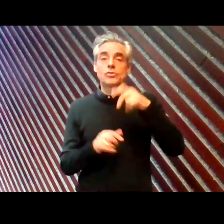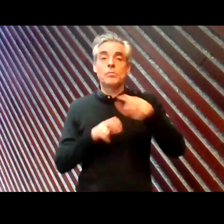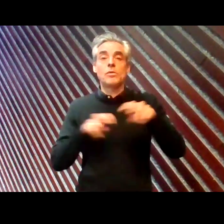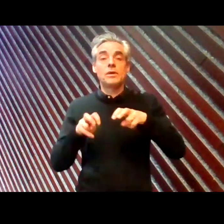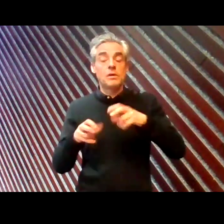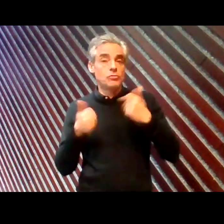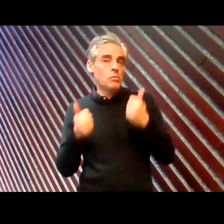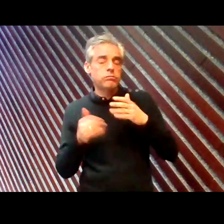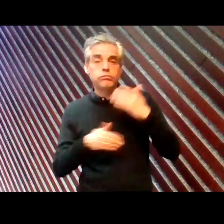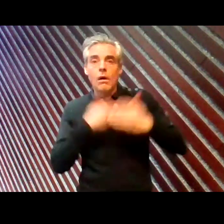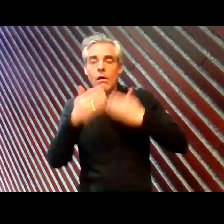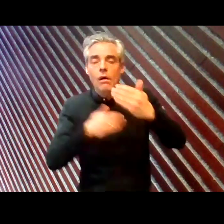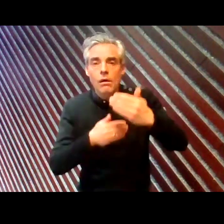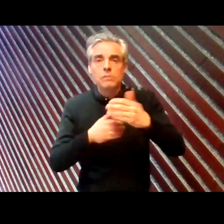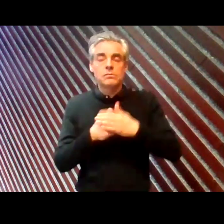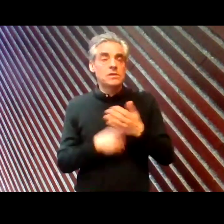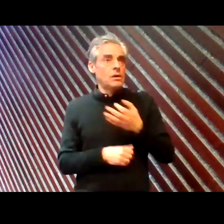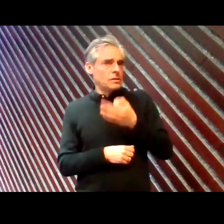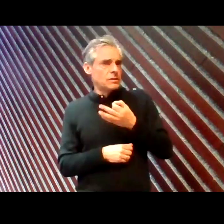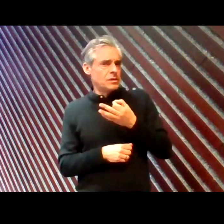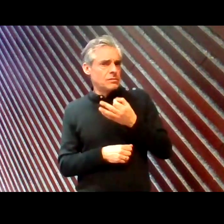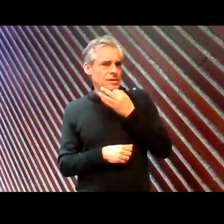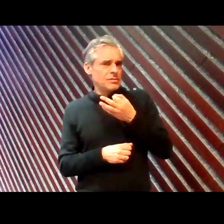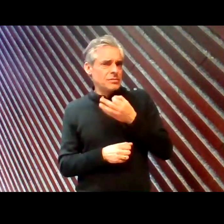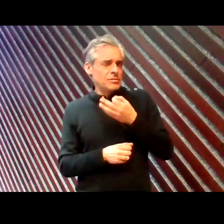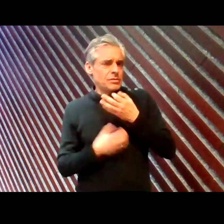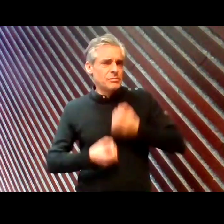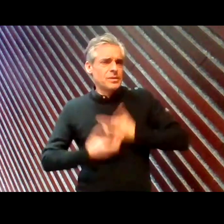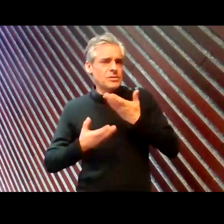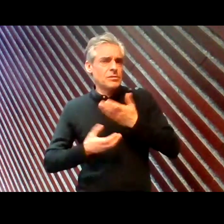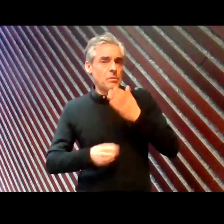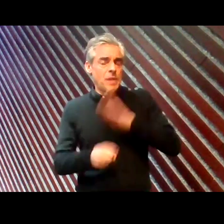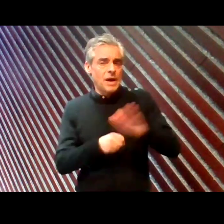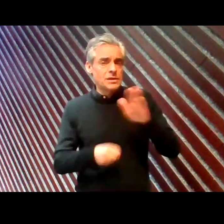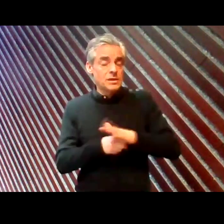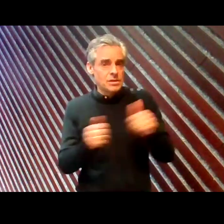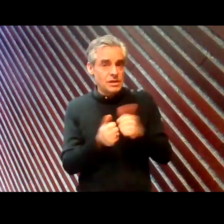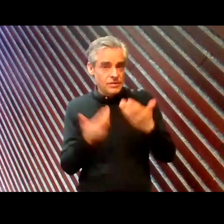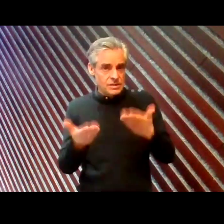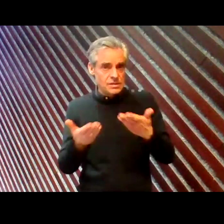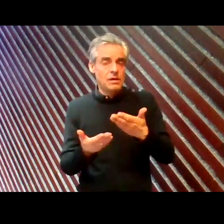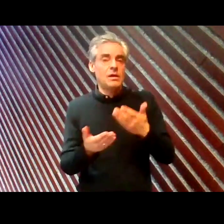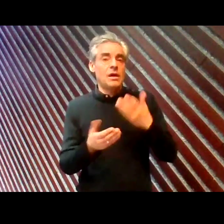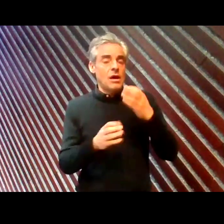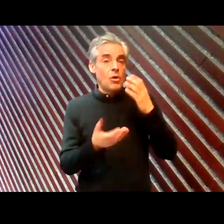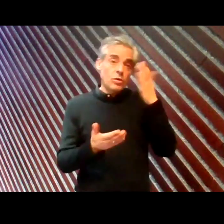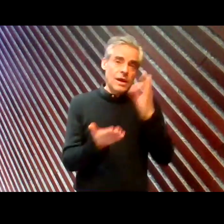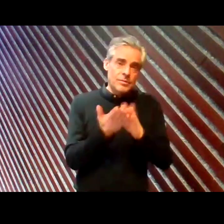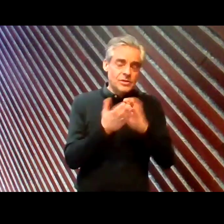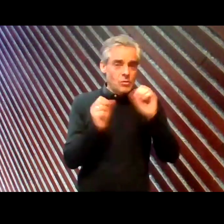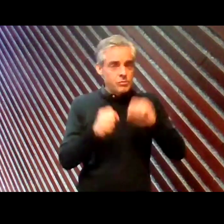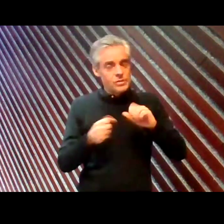formidable c'est une avancée personne n'en parle de ça mais c'est aujourd'hui grâce à ça que des applications vont pouvoir